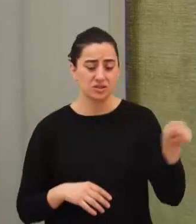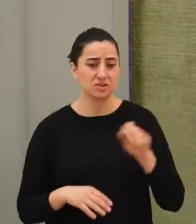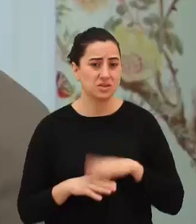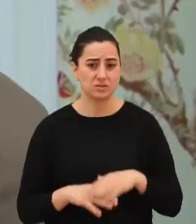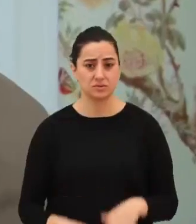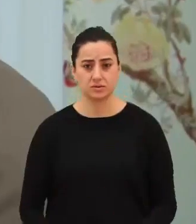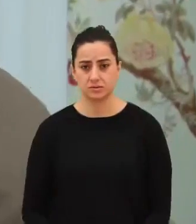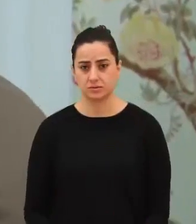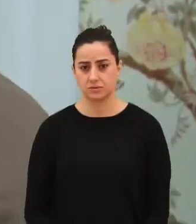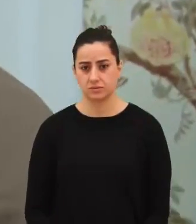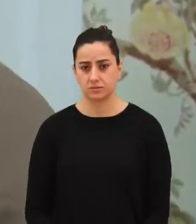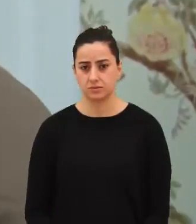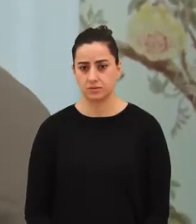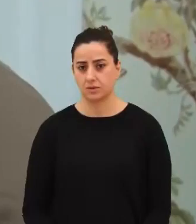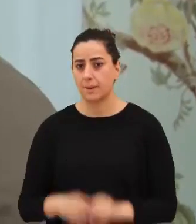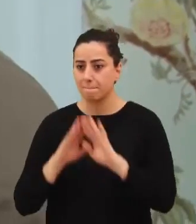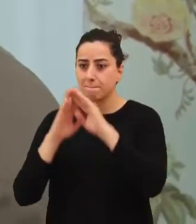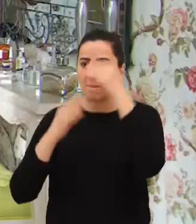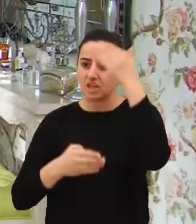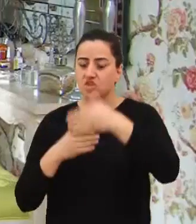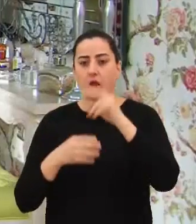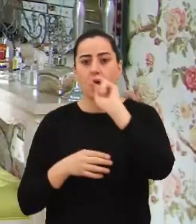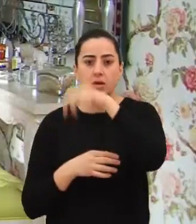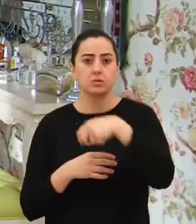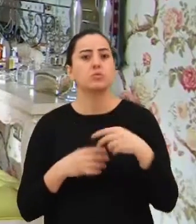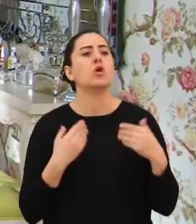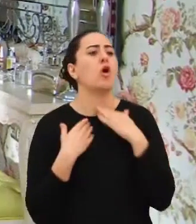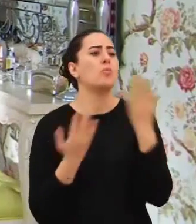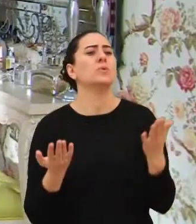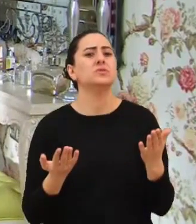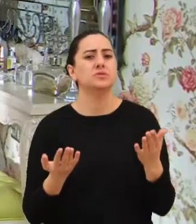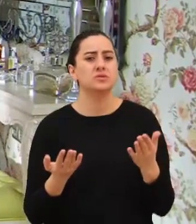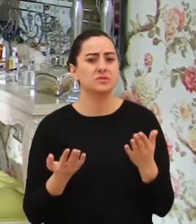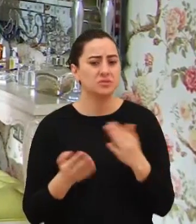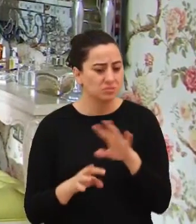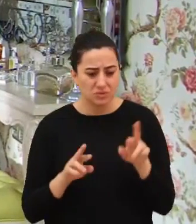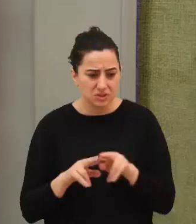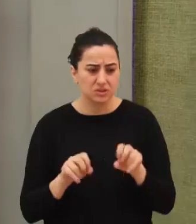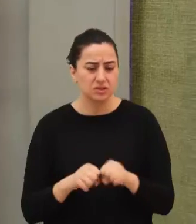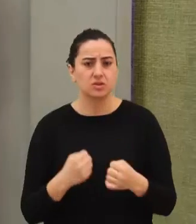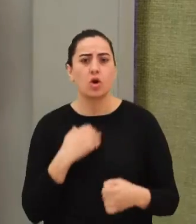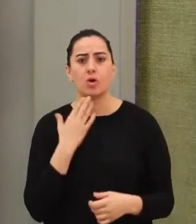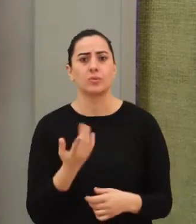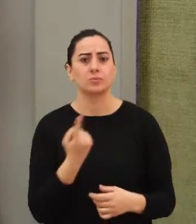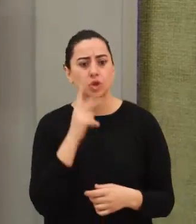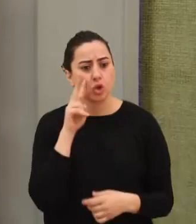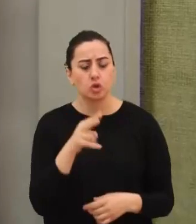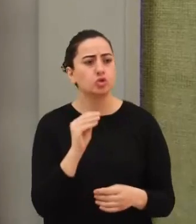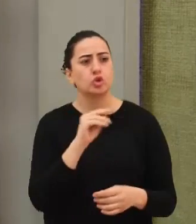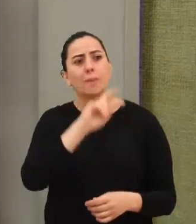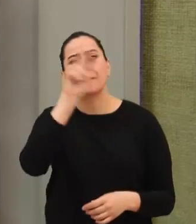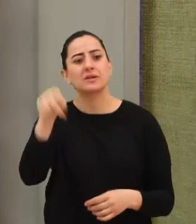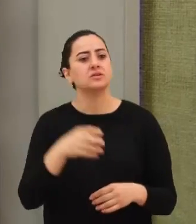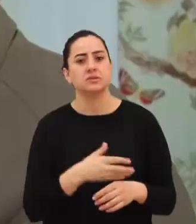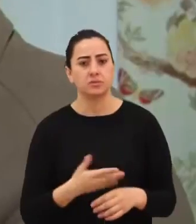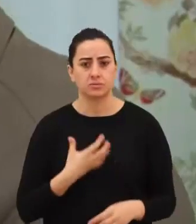girebilir. Pencereden atlanayım. Yok olur mu öyle şey? Hem oran buran bir şey olur, kırılır. Hem biri görür, bu çocuk niye pencereden